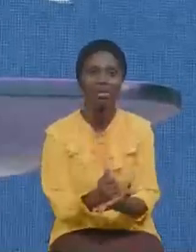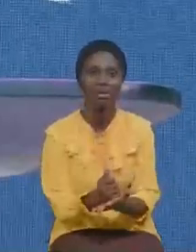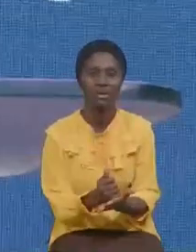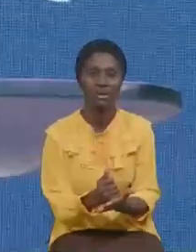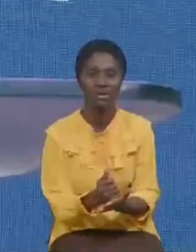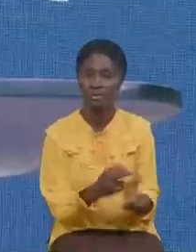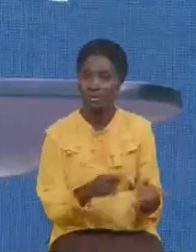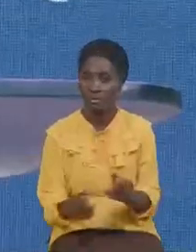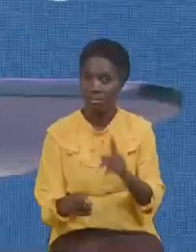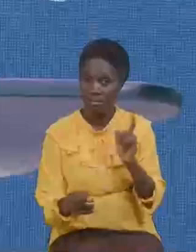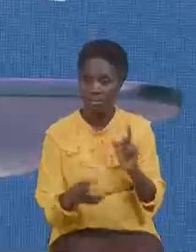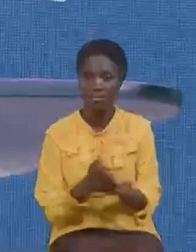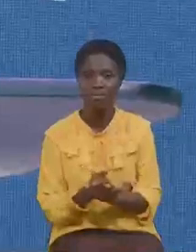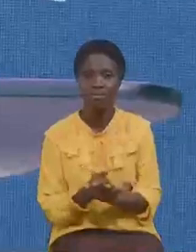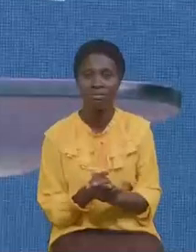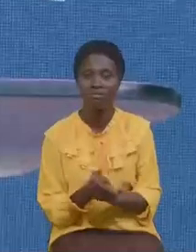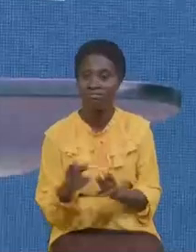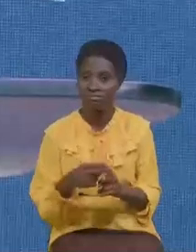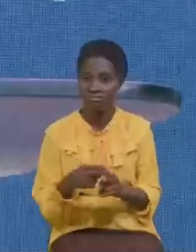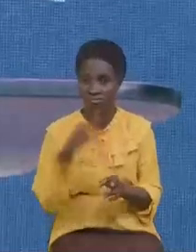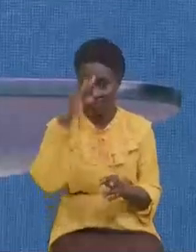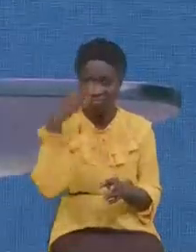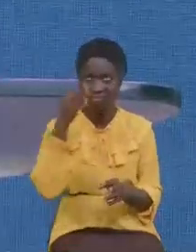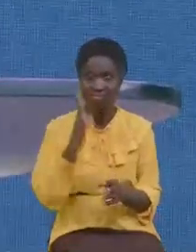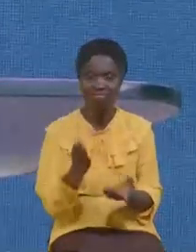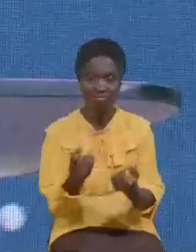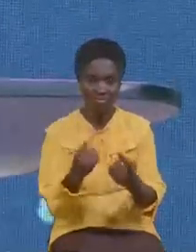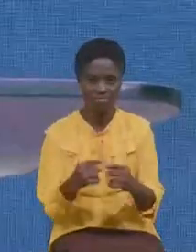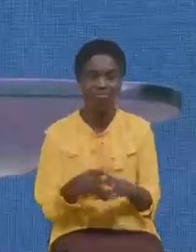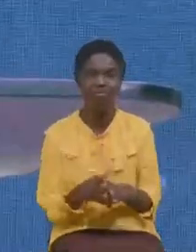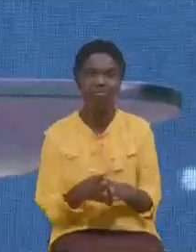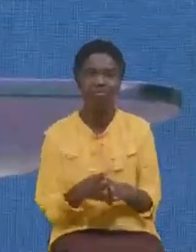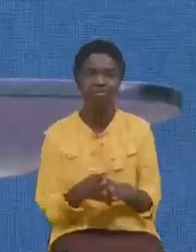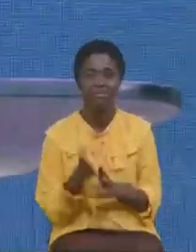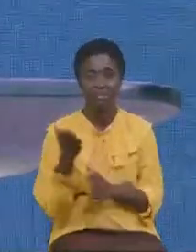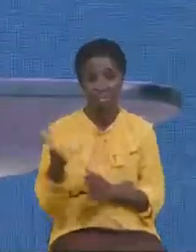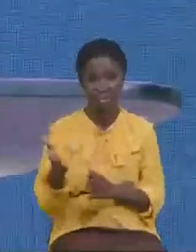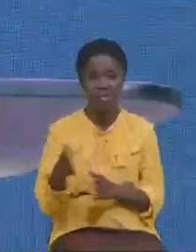prêts? Bientôt, l'homme de Dieu montera